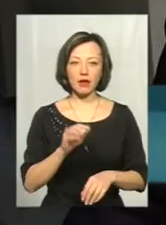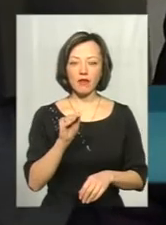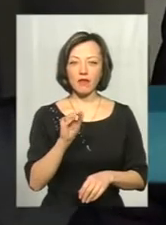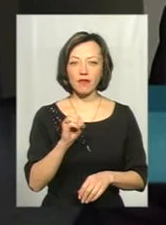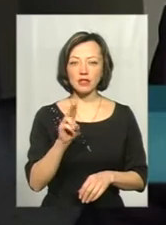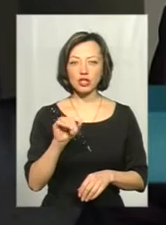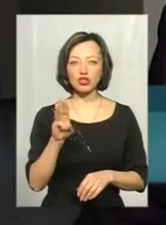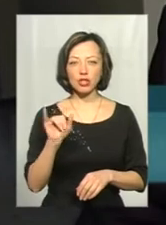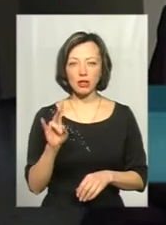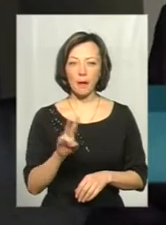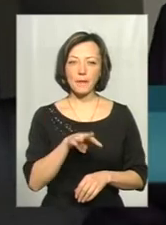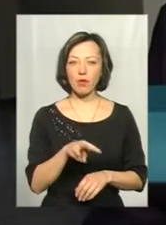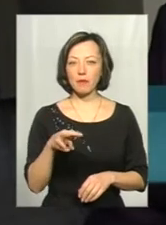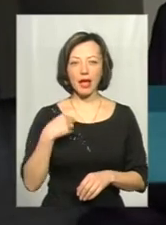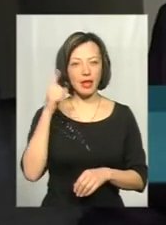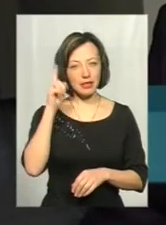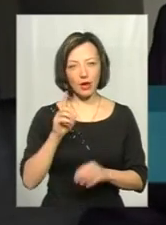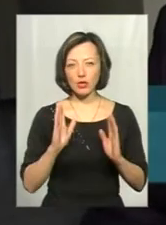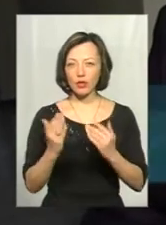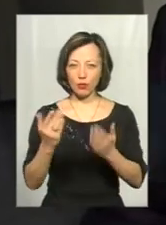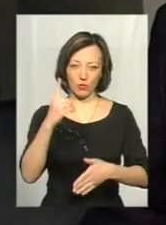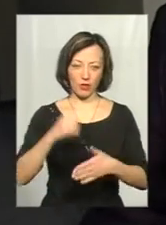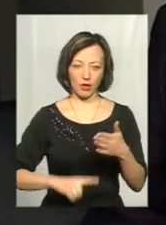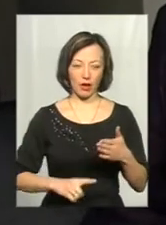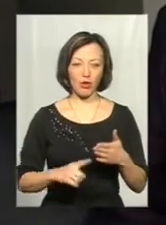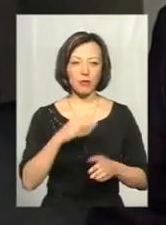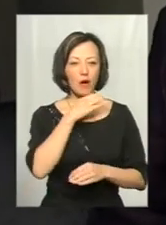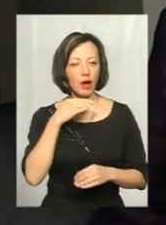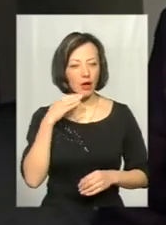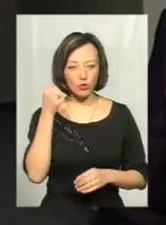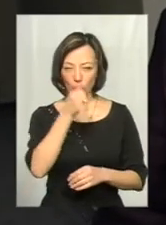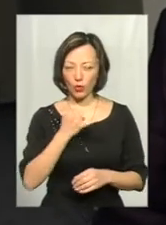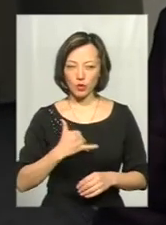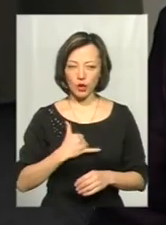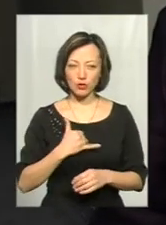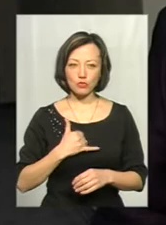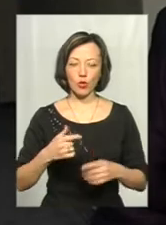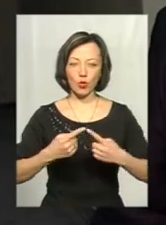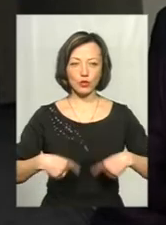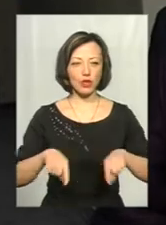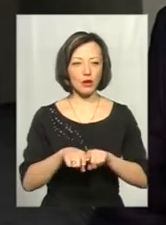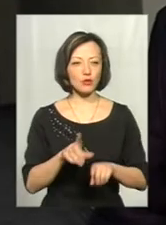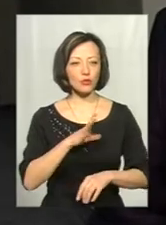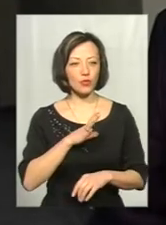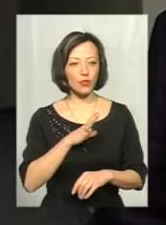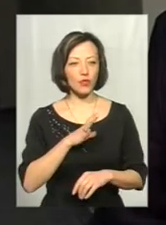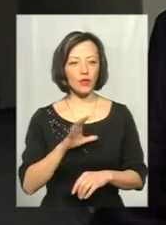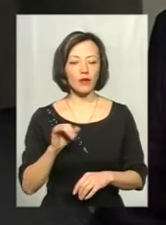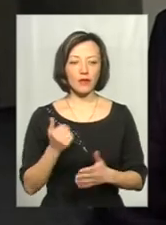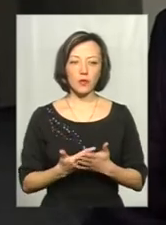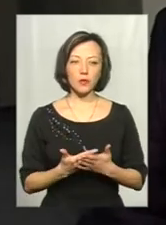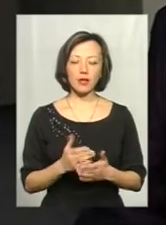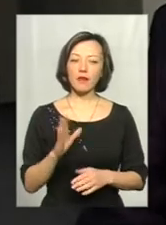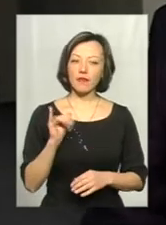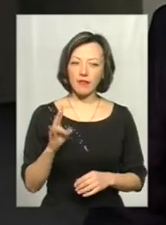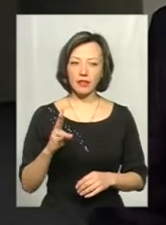Микола Миколайович. Я знаю тільки його і я тільки йому довіряю. Він вже багато років у нас на нашому участку був. От